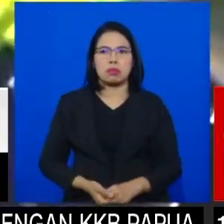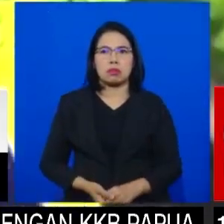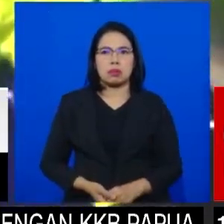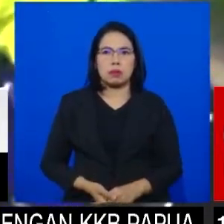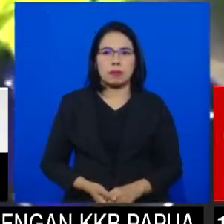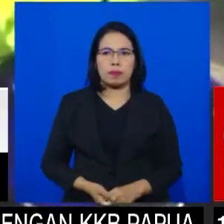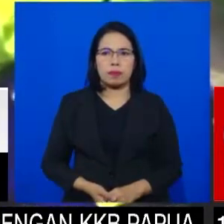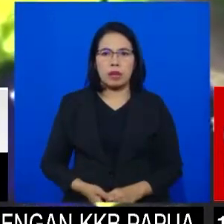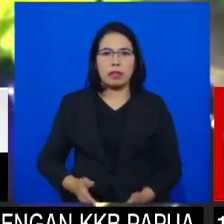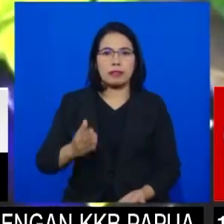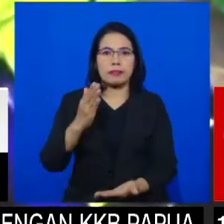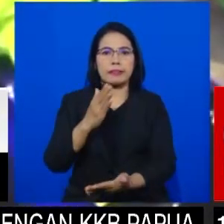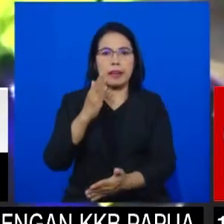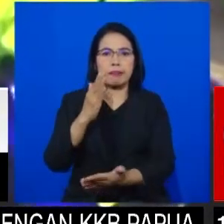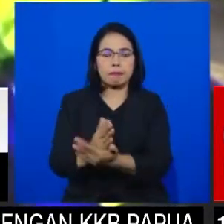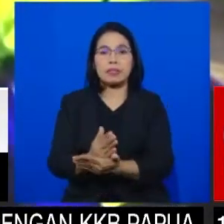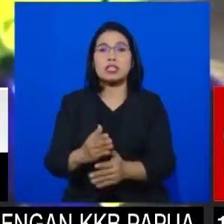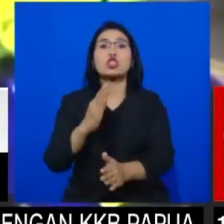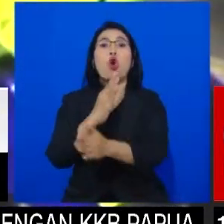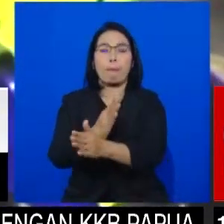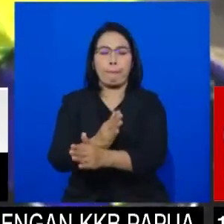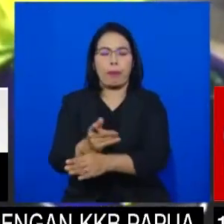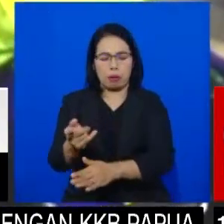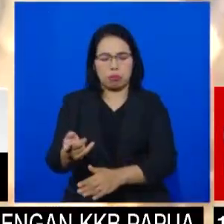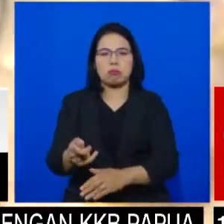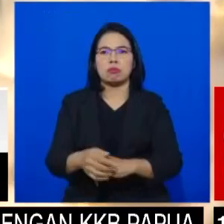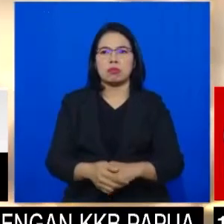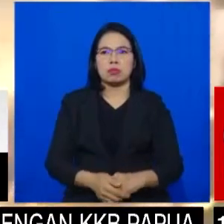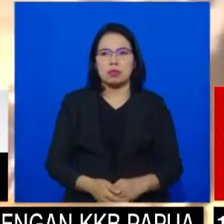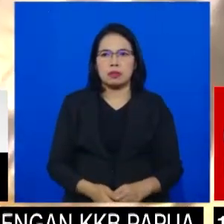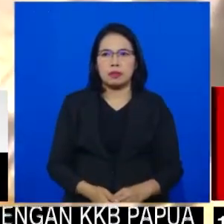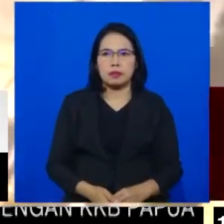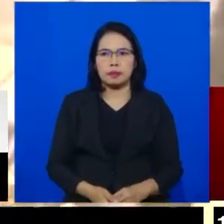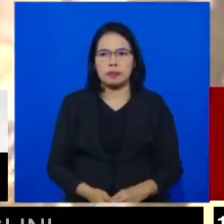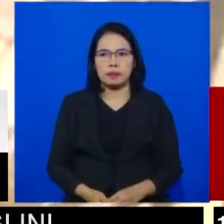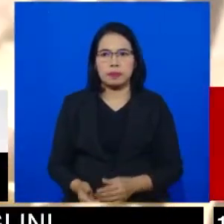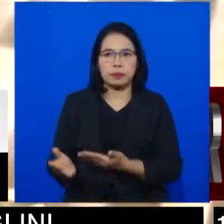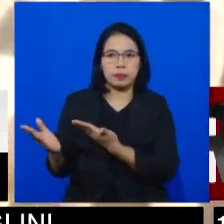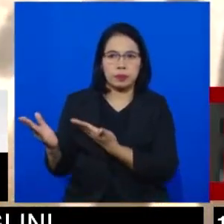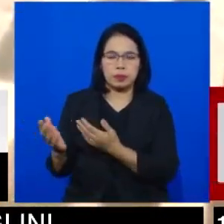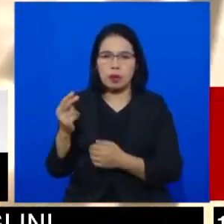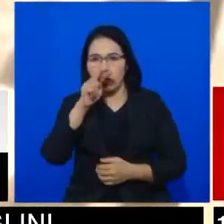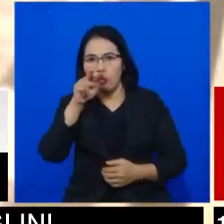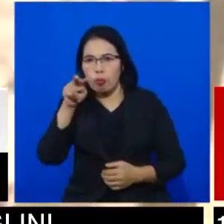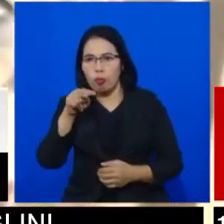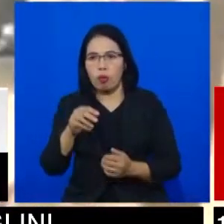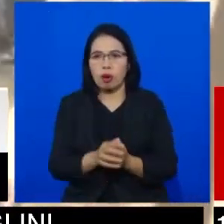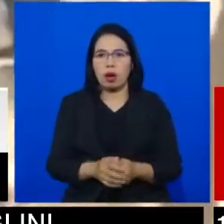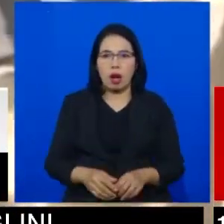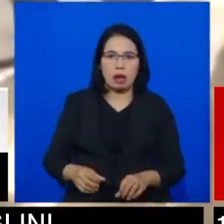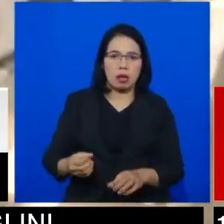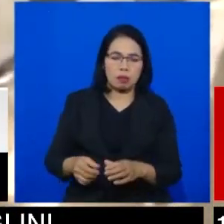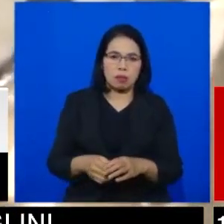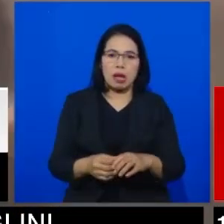bising dihentikan petugas. Petugas juga menertibkan kendaraan roda 2 jenis metik yang tertangkap tangan tidak menggunakan knalpot dengan